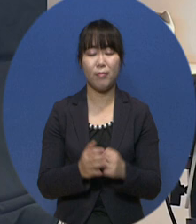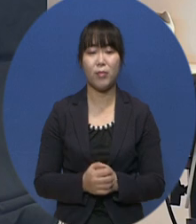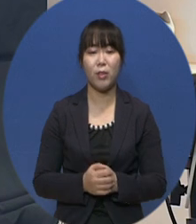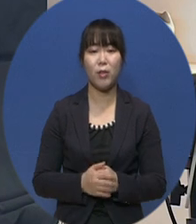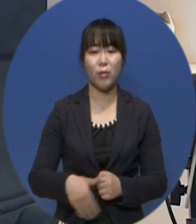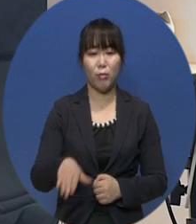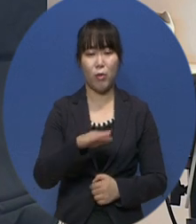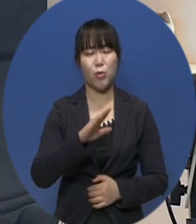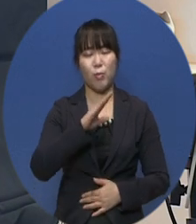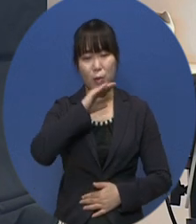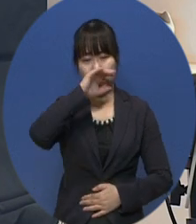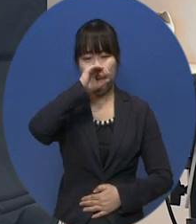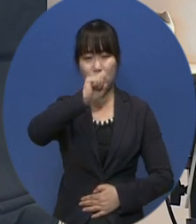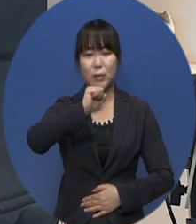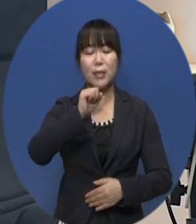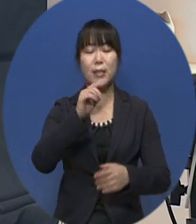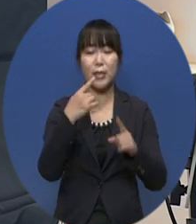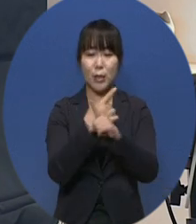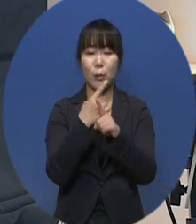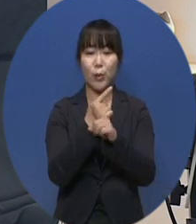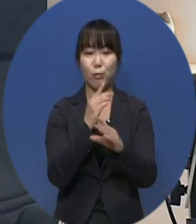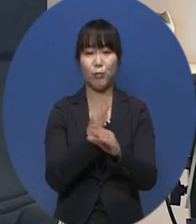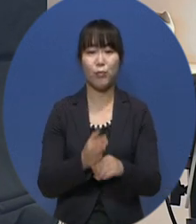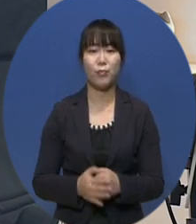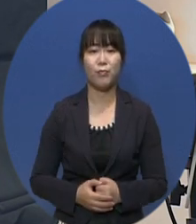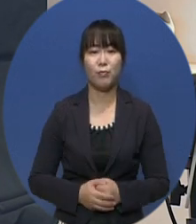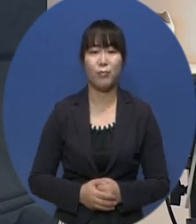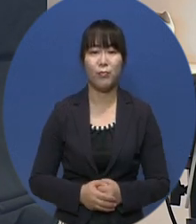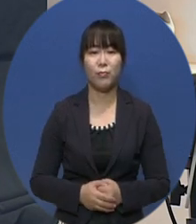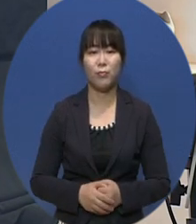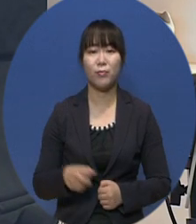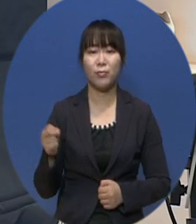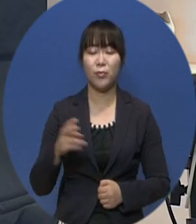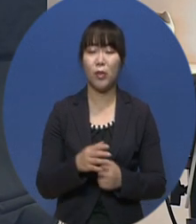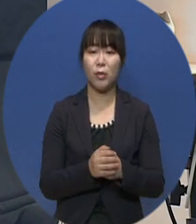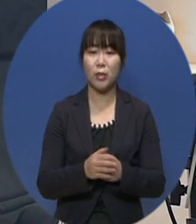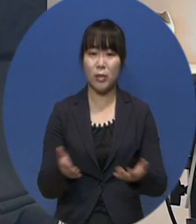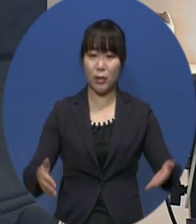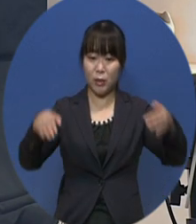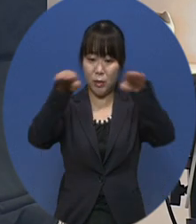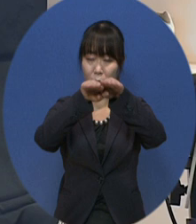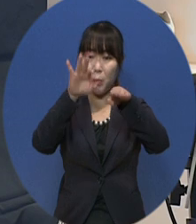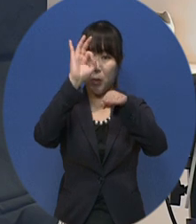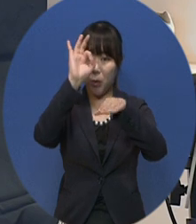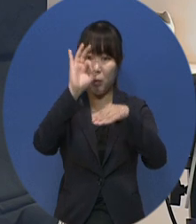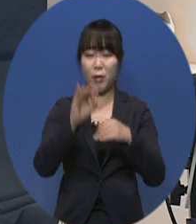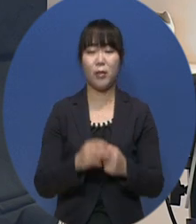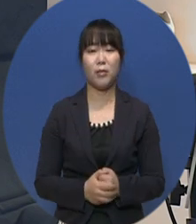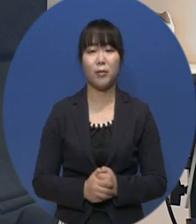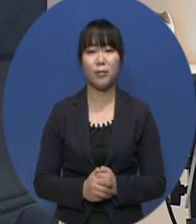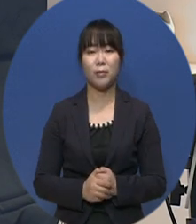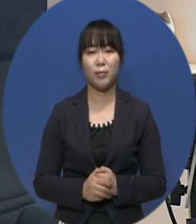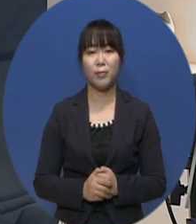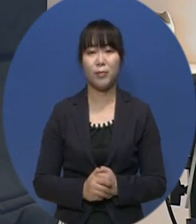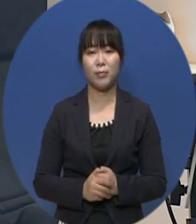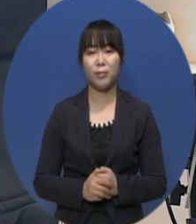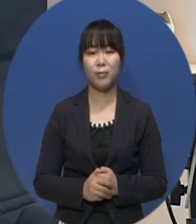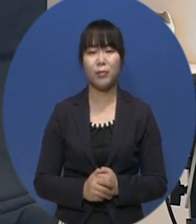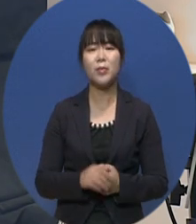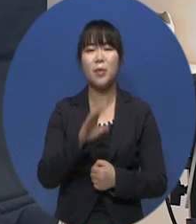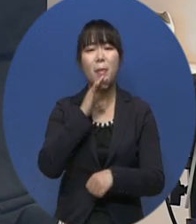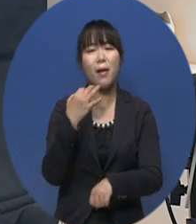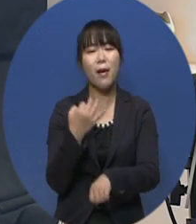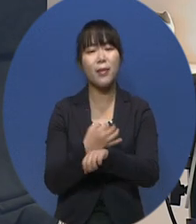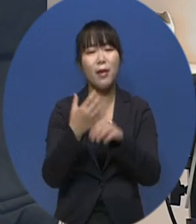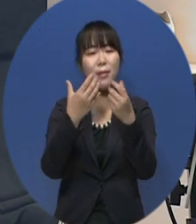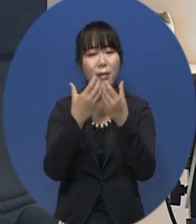이제 질 높은 그런 그 치료를 좀 하고 있고요. 네. 그다음에 이제 시설 면에서 보면은 뭐 간단한